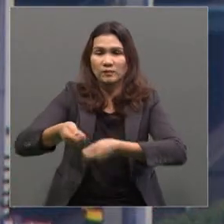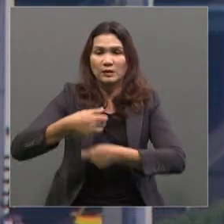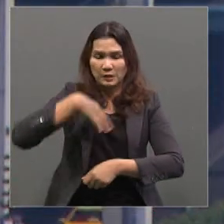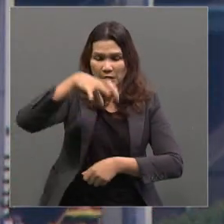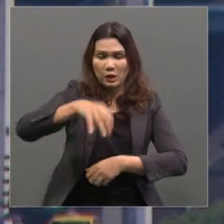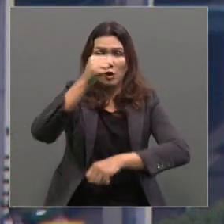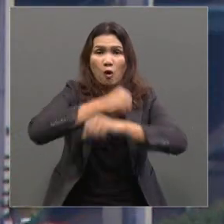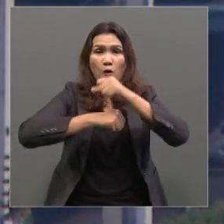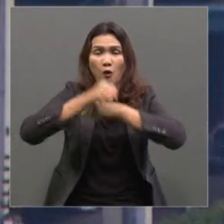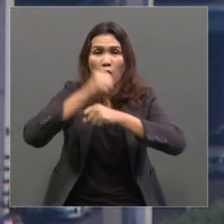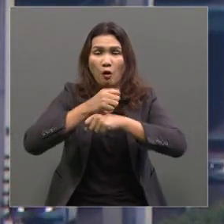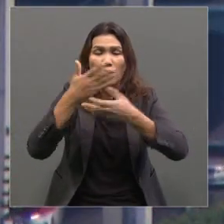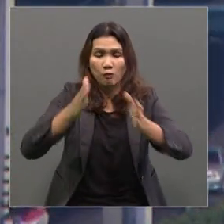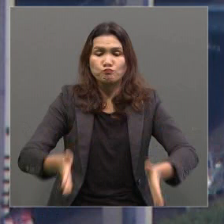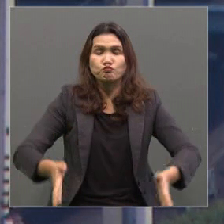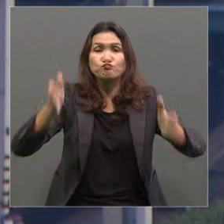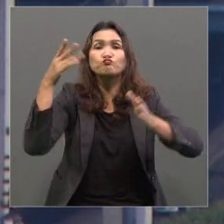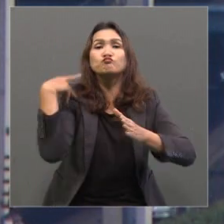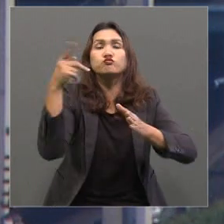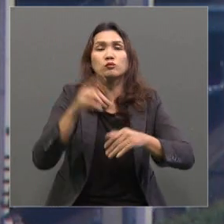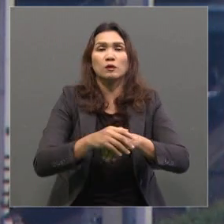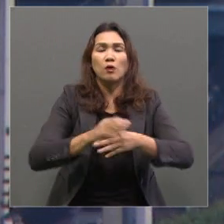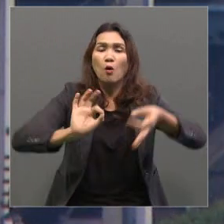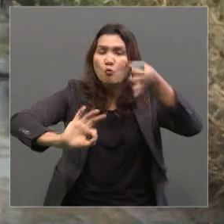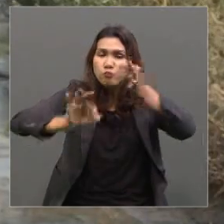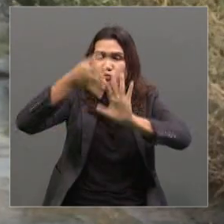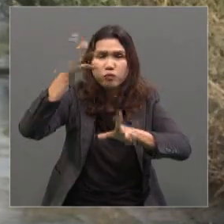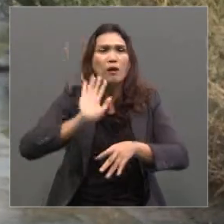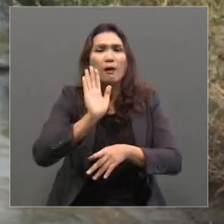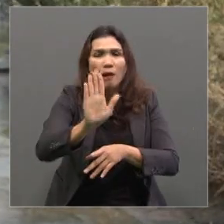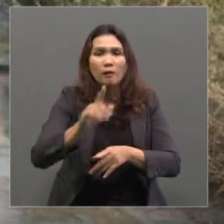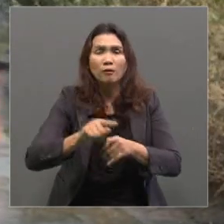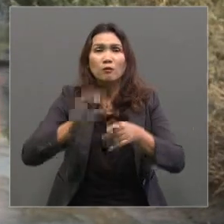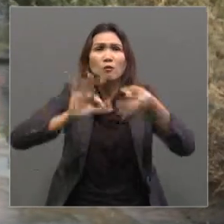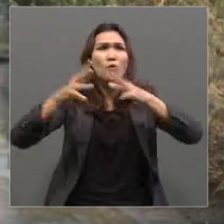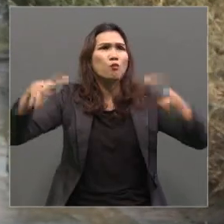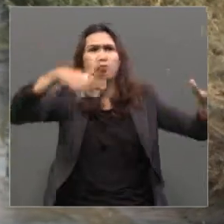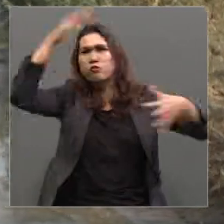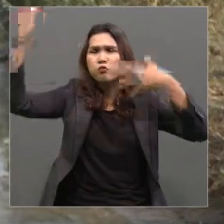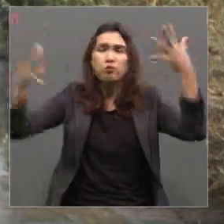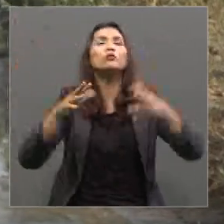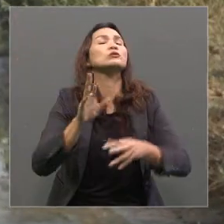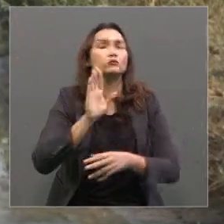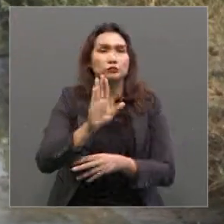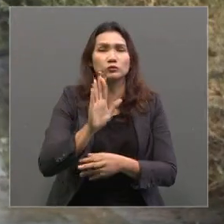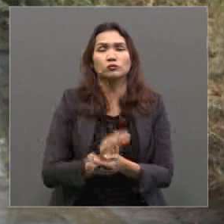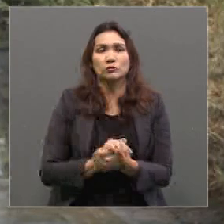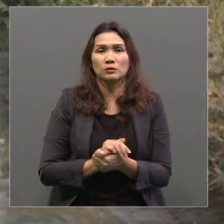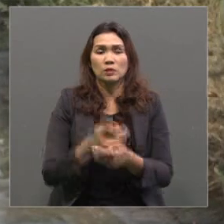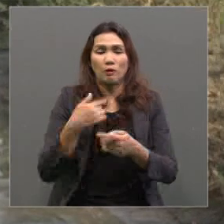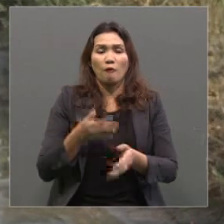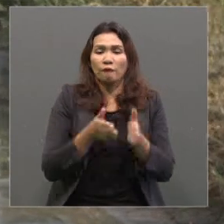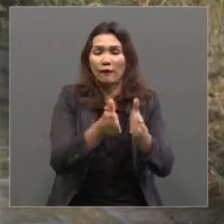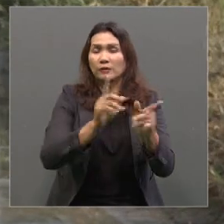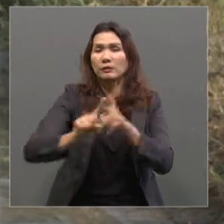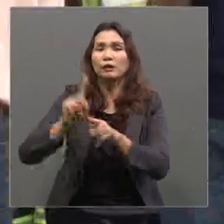ที่ก่อสร้างแล้วก็แพร่นปูนควบคุมไม่ให้มีการเผาขยะหรือว่าการเผาในพื้นที่โล่งทุกสำนักงานเขตก็จะต้อง